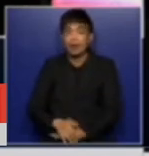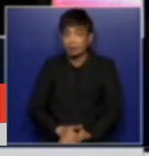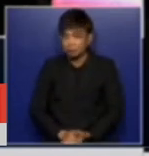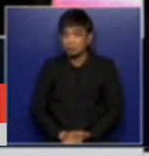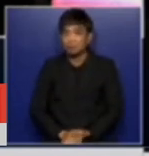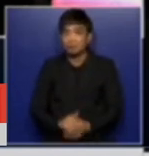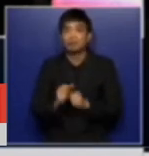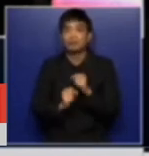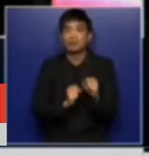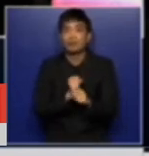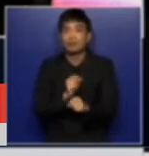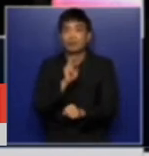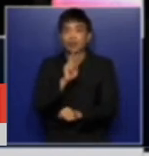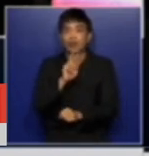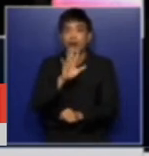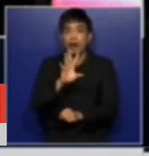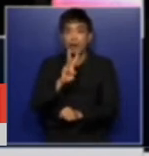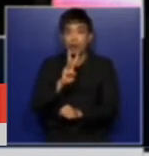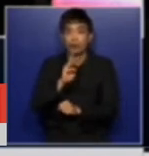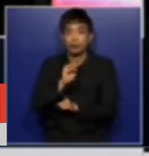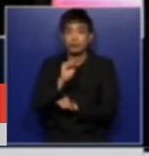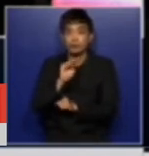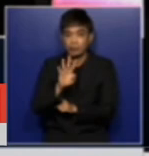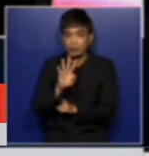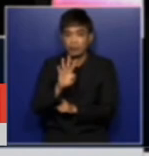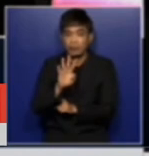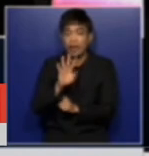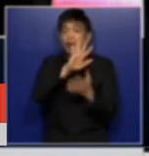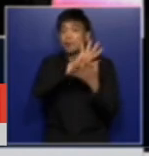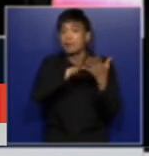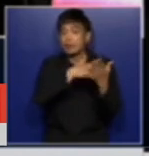ปี64มีแผนรองรับ